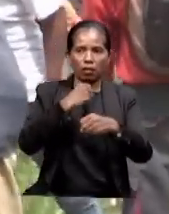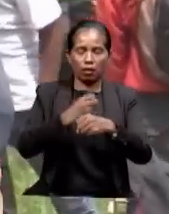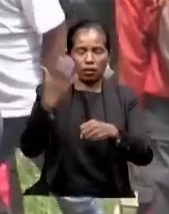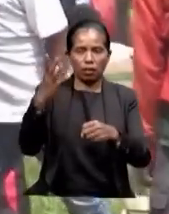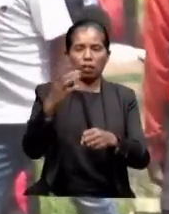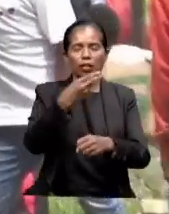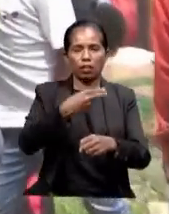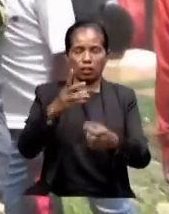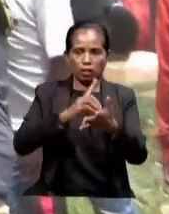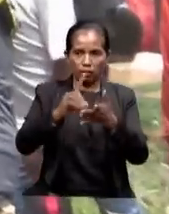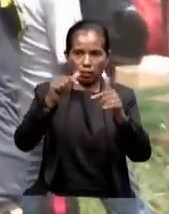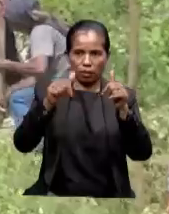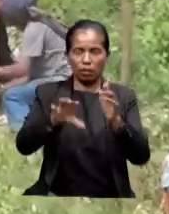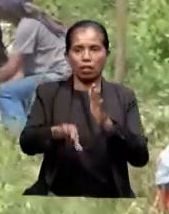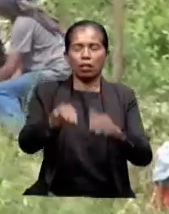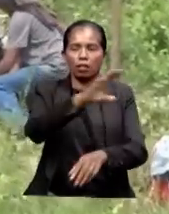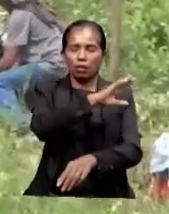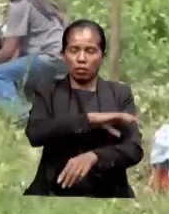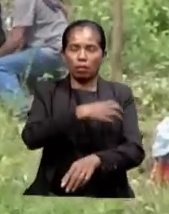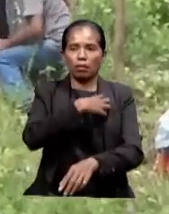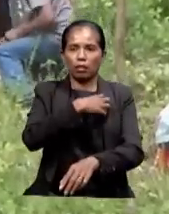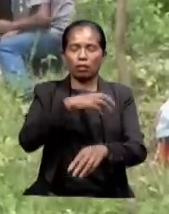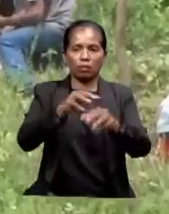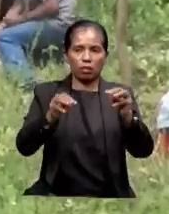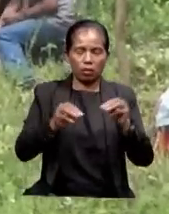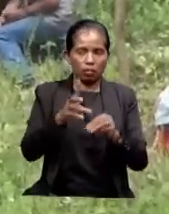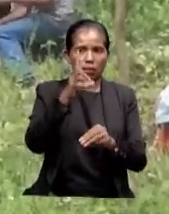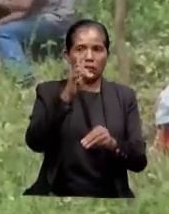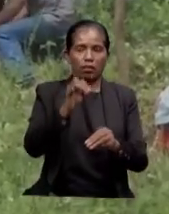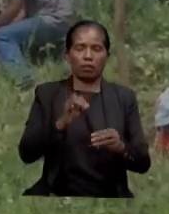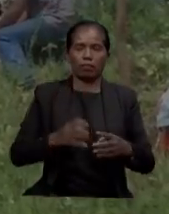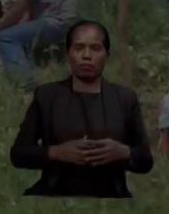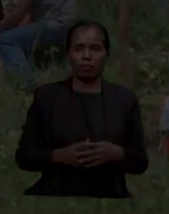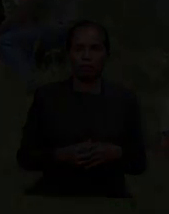kapital kinta semana ne hetan siguran sa husi pentel munisipu dili Abraung Amaral GMN.